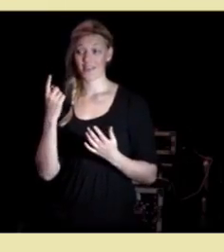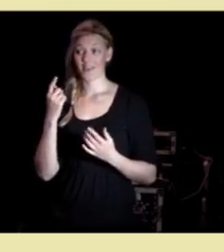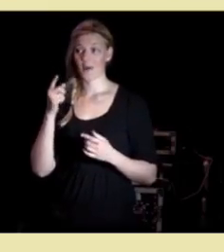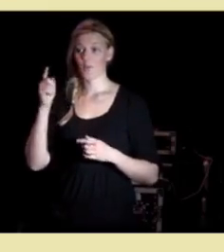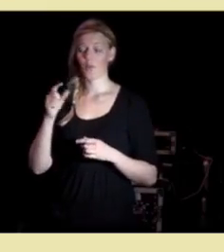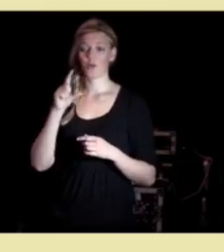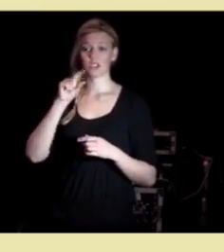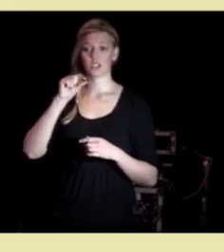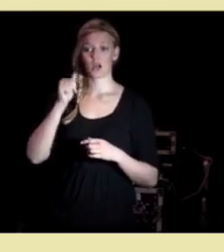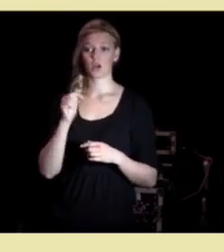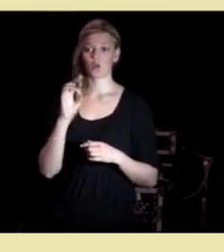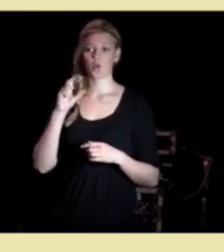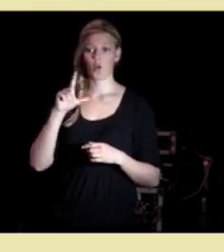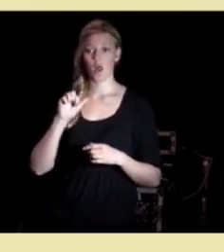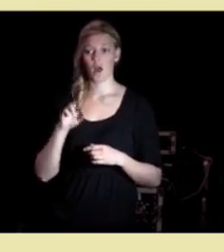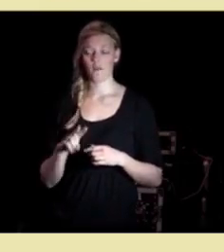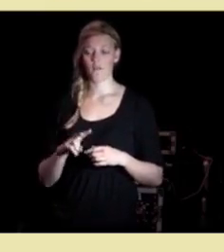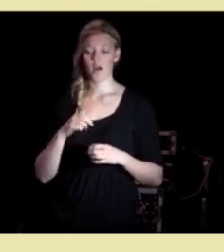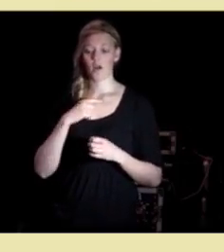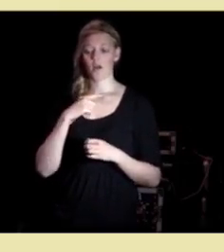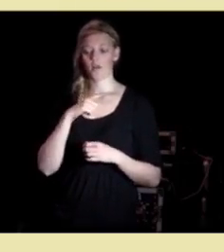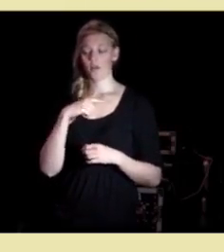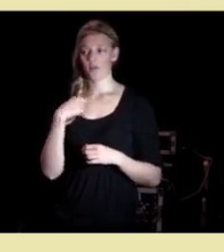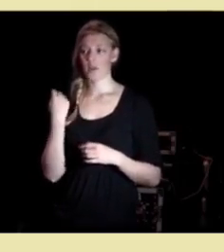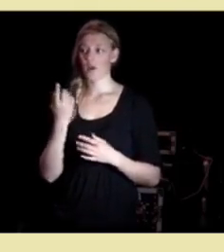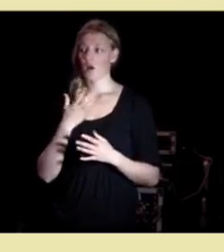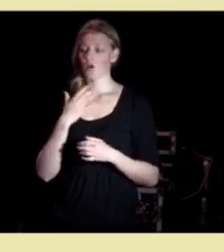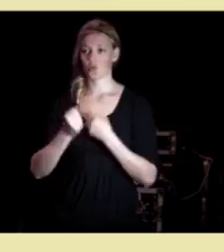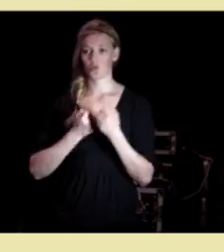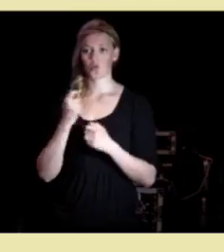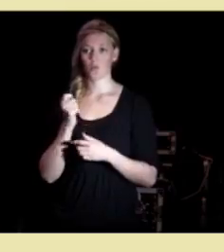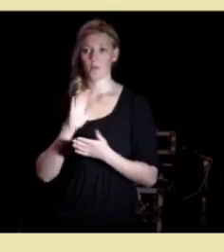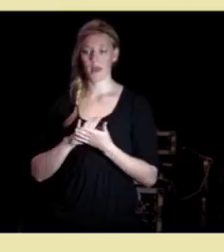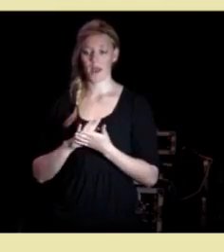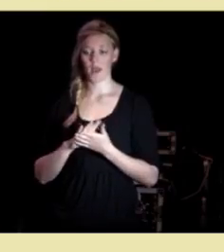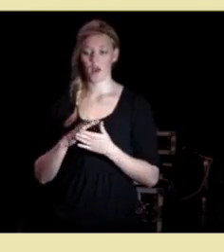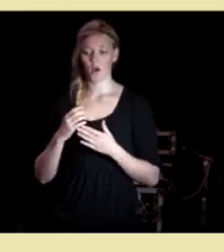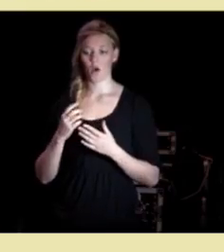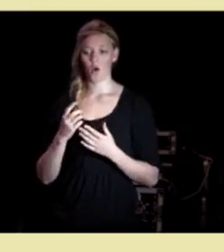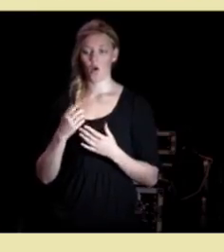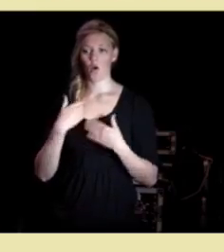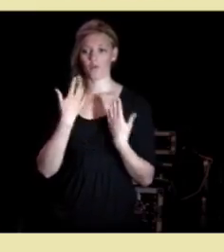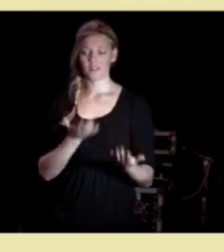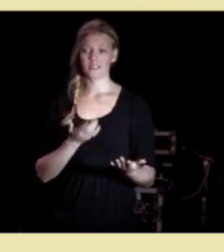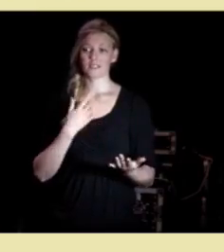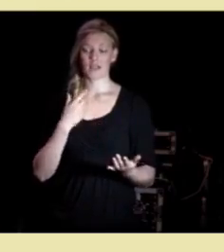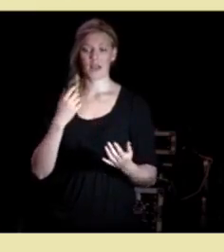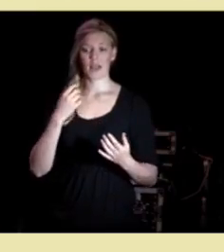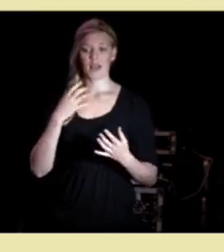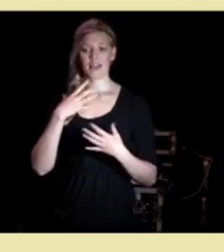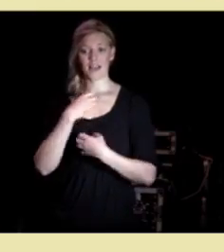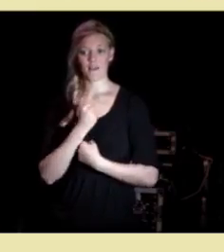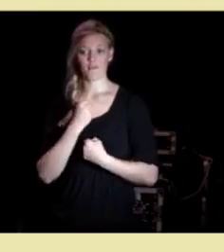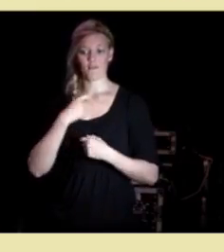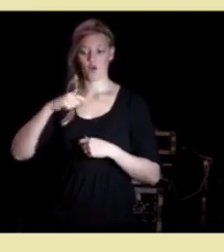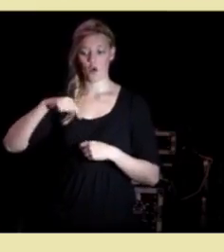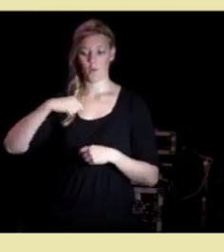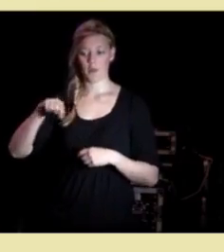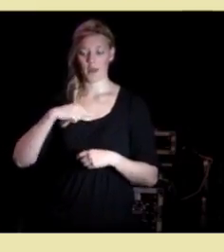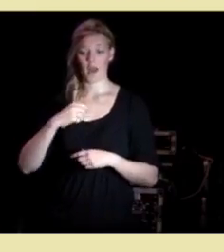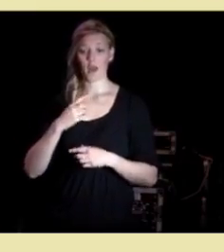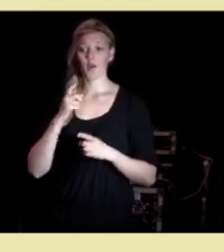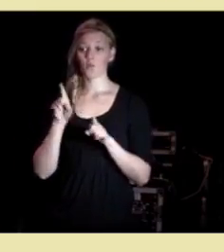St. Olav, og orientert om kreftpakkeforløpene. Det gjør at kommunikasjonen mellom